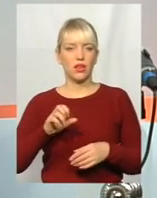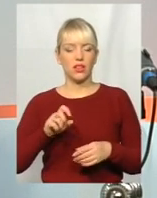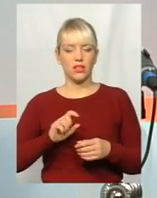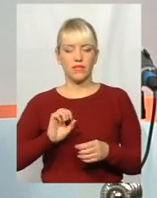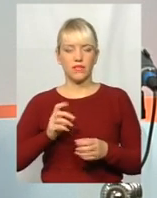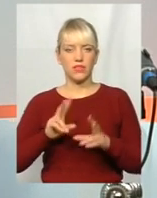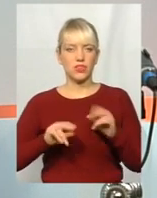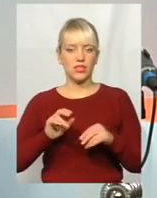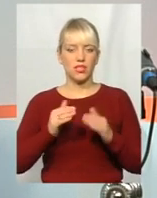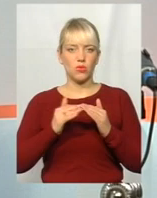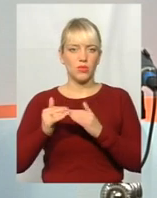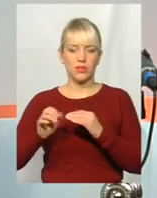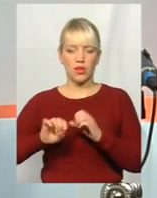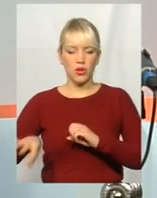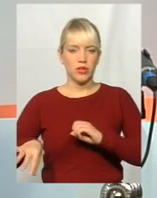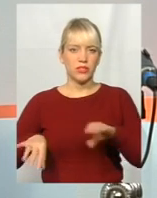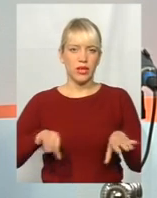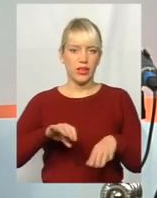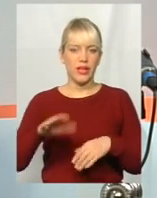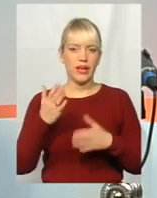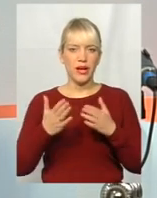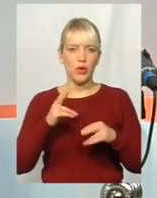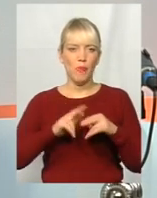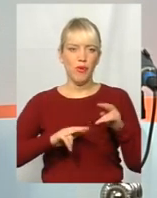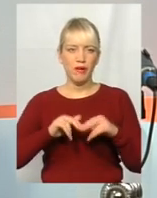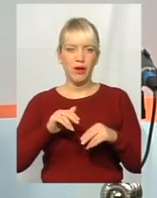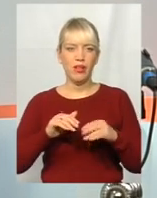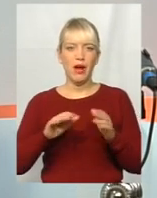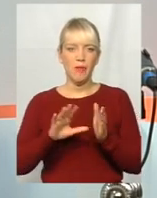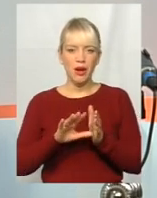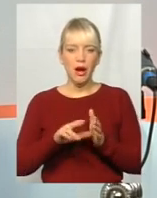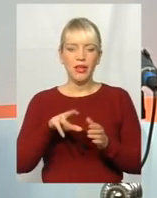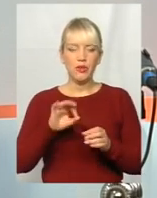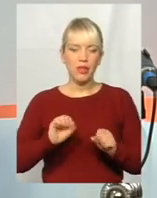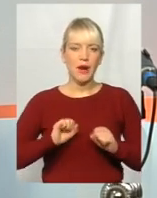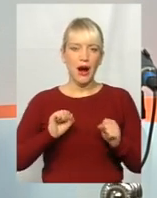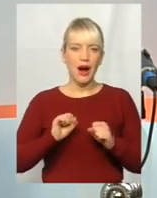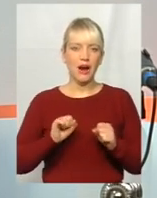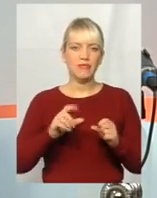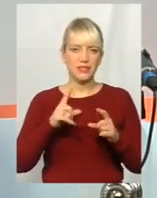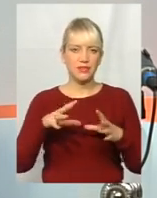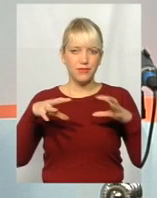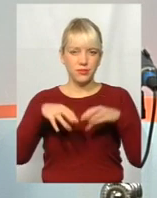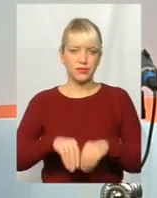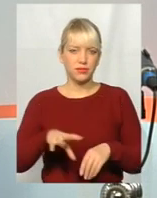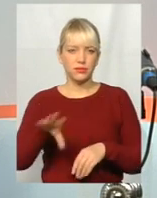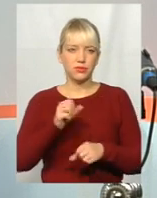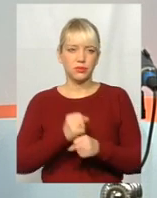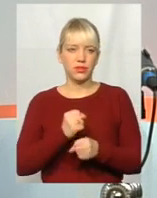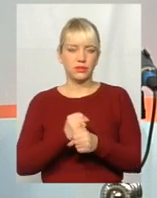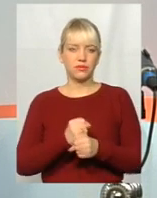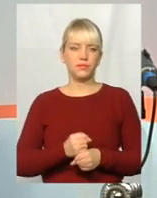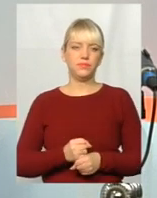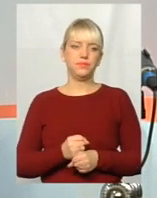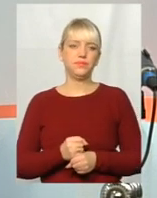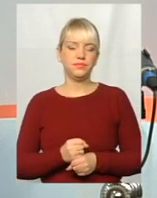Тому, якщо йде будівельна бригада, то вже намагаємося якось побудувати якусь логістику в цьому питанні. Один за одним підтягуємо